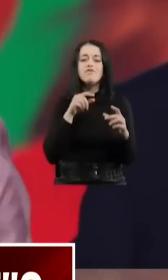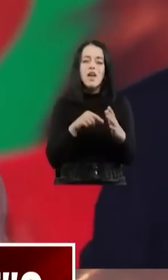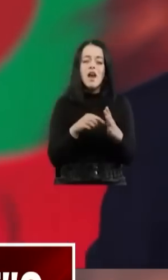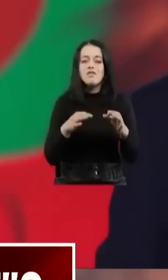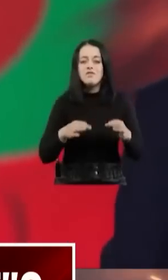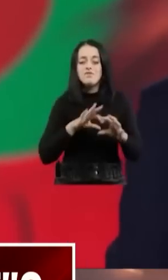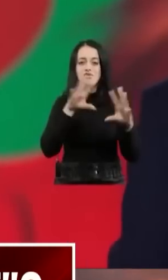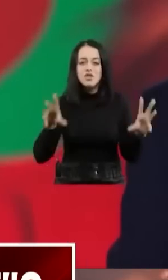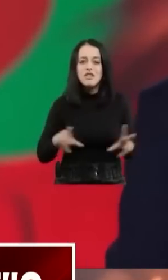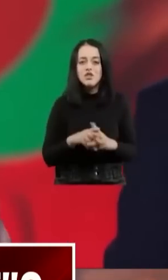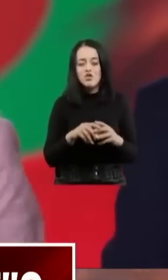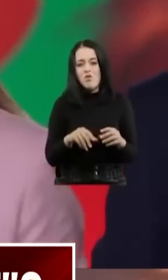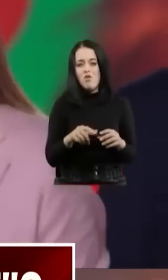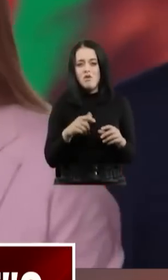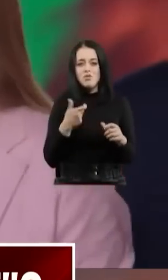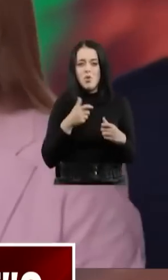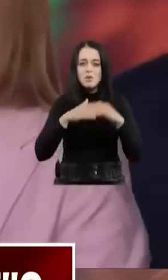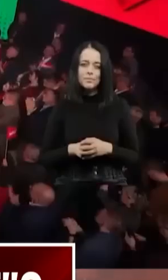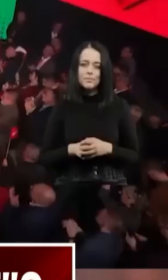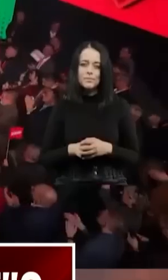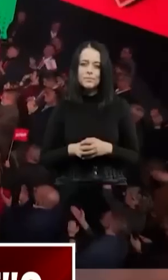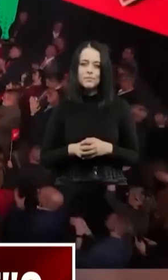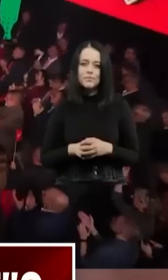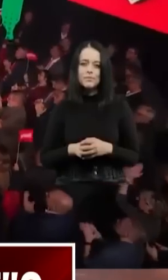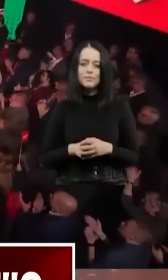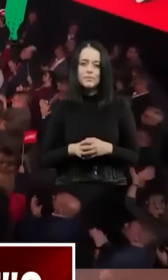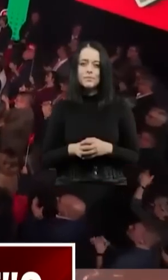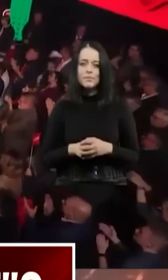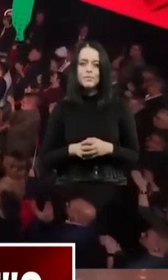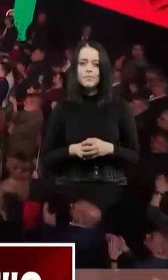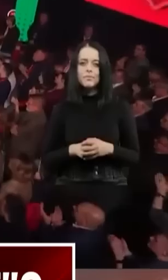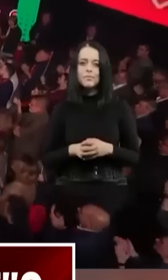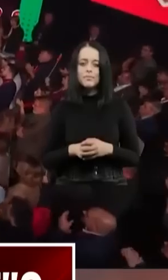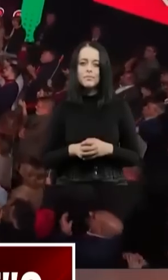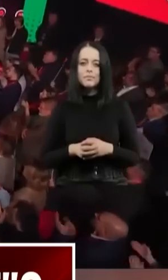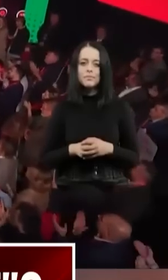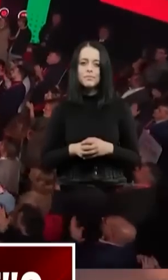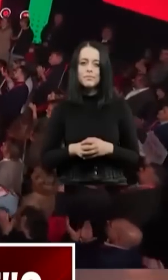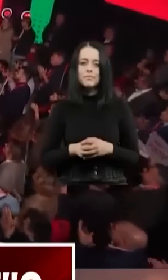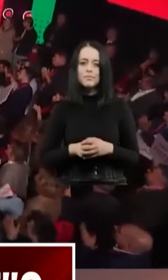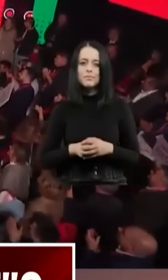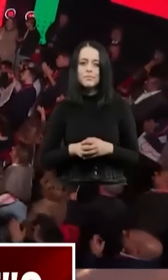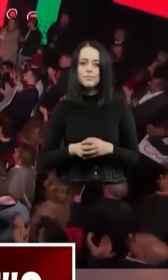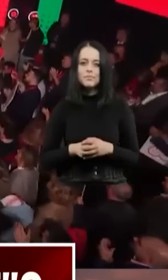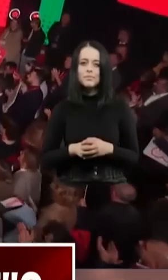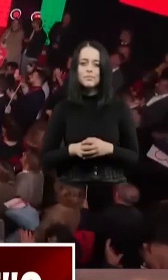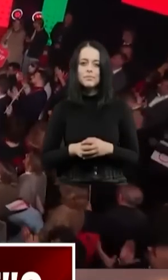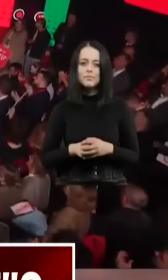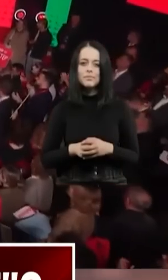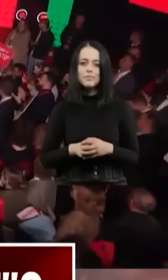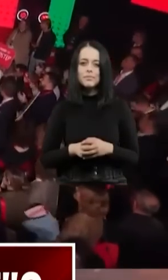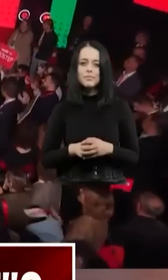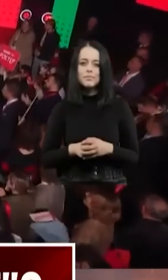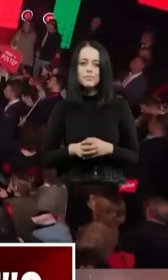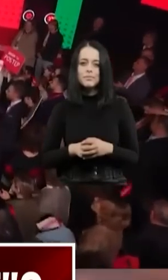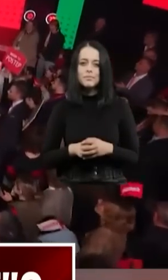wówczas ta przewaga będzie niewielka, ale będzie. No i pytanie, czy Donald Tusk nie ma właśnie takiego planu, żeby wykraść tych